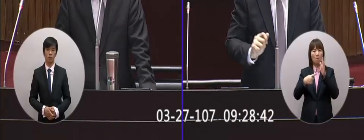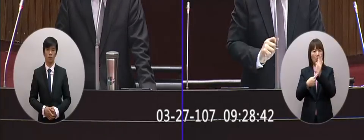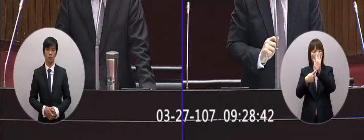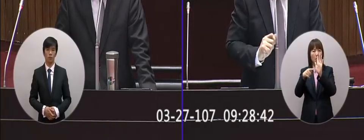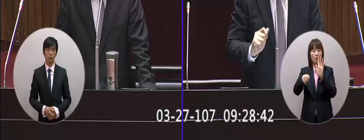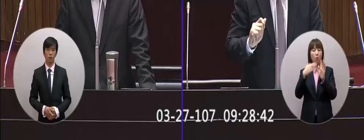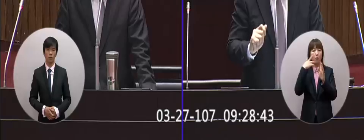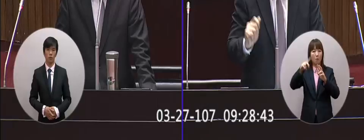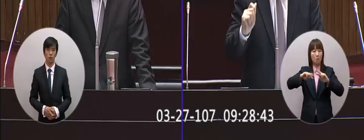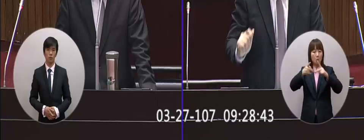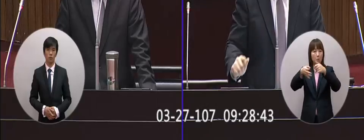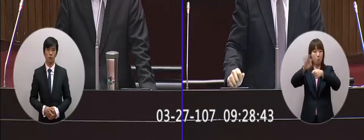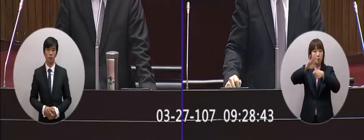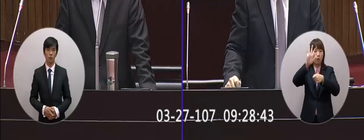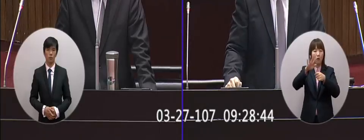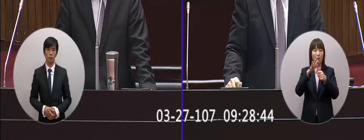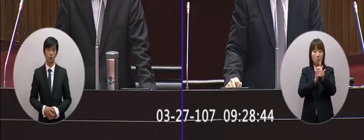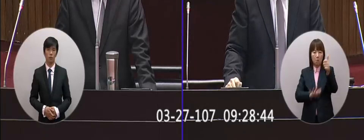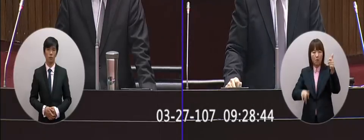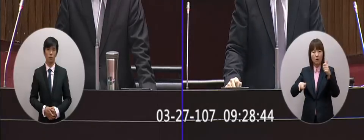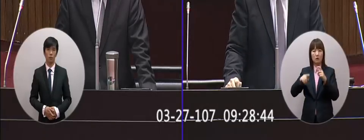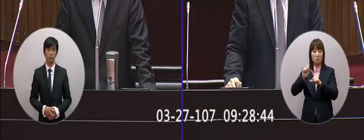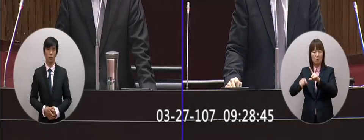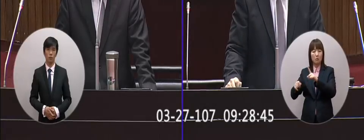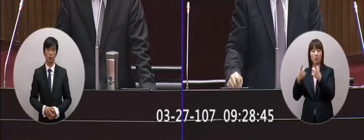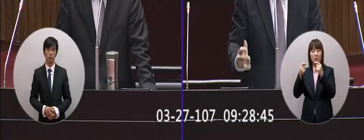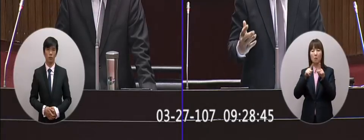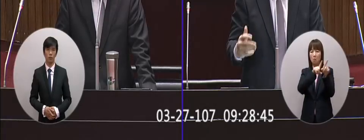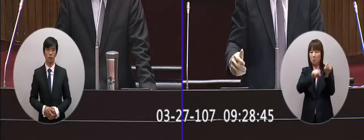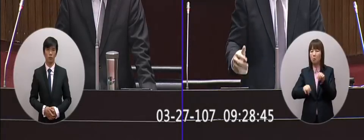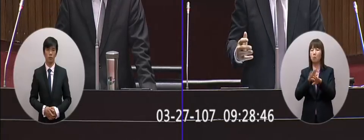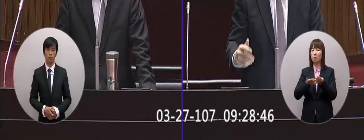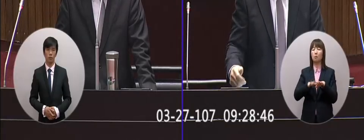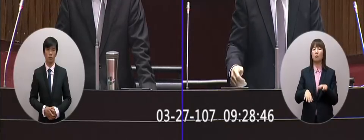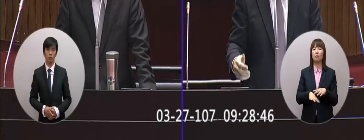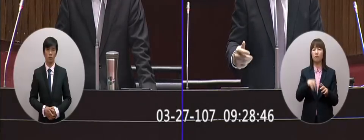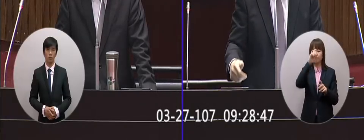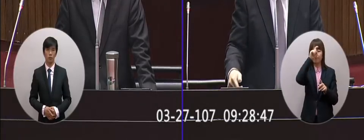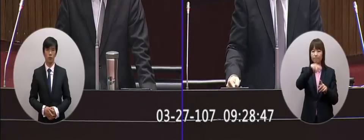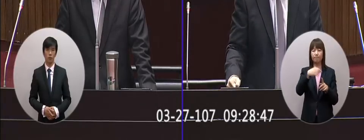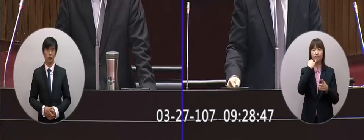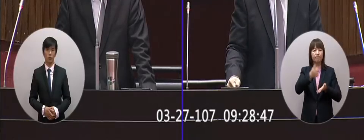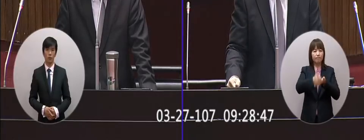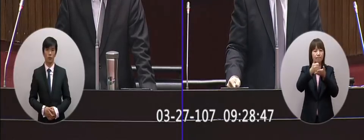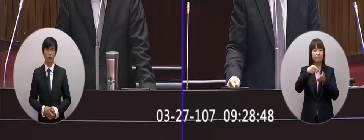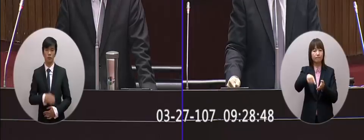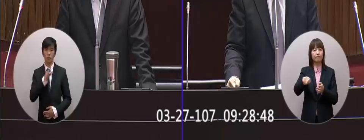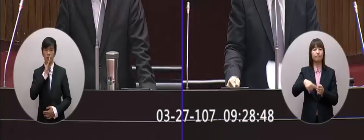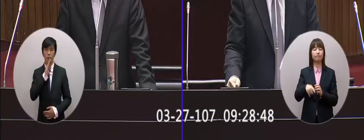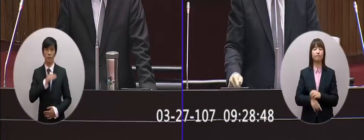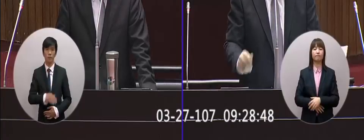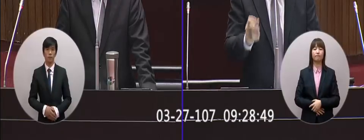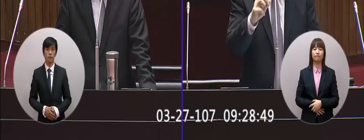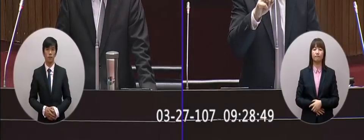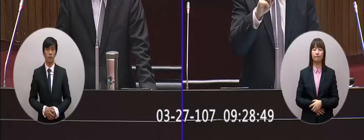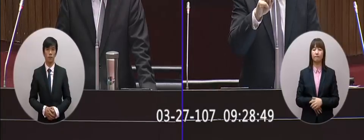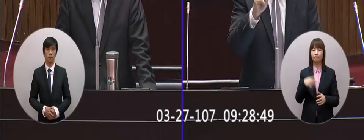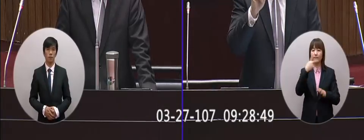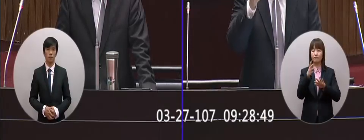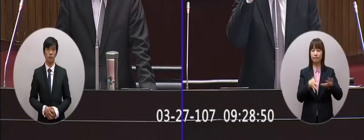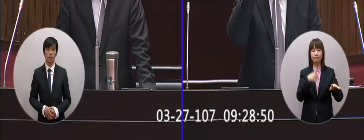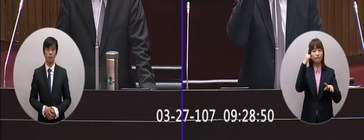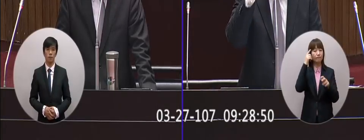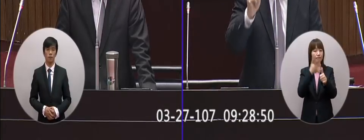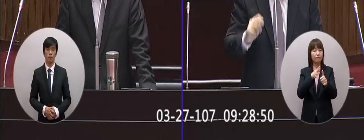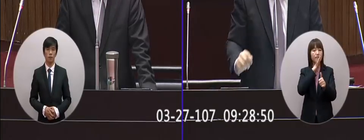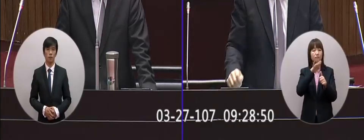们如果调的话，其实民间的企业跟着带动才会产生更大的效果，我希望这一块院长能够再继续鼓励他们。 是， 好，那再来，接下来我